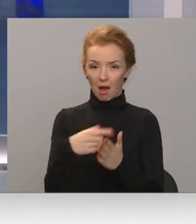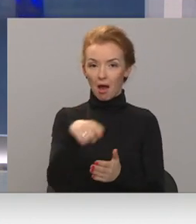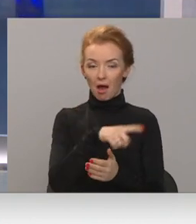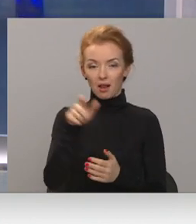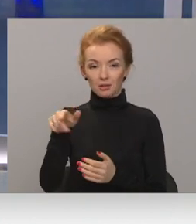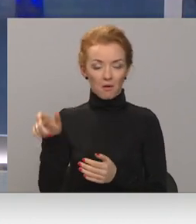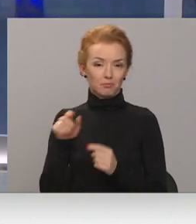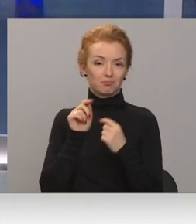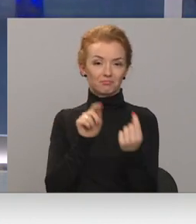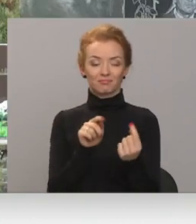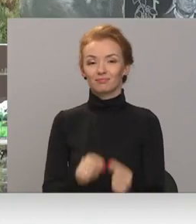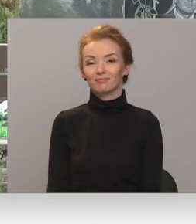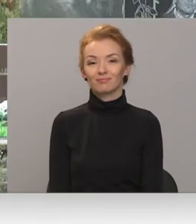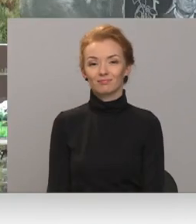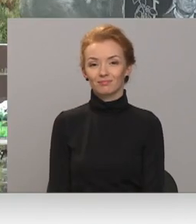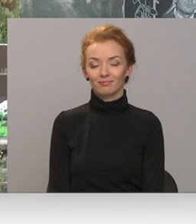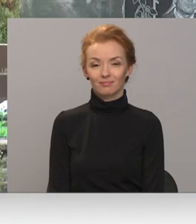kategoriski iebilst.